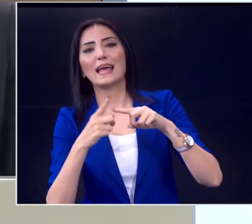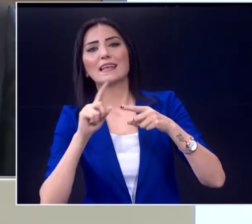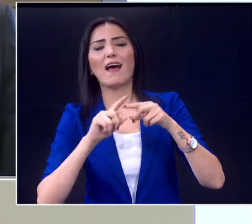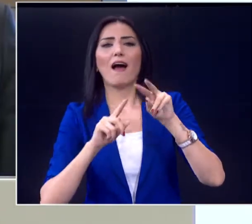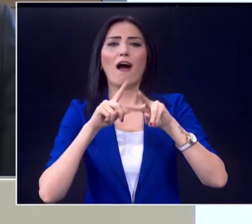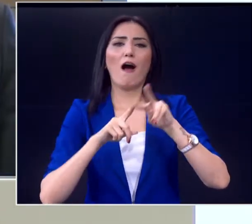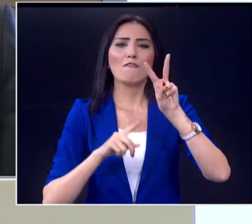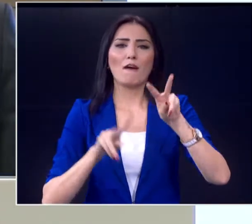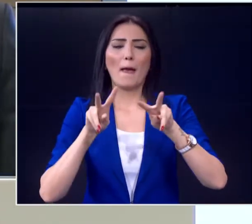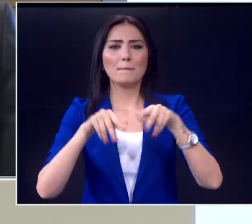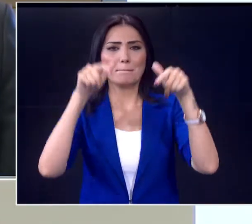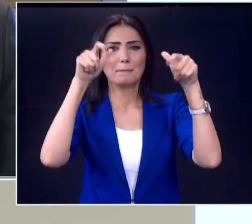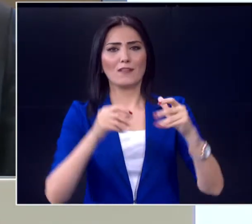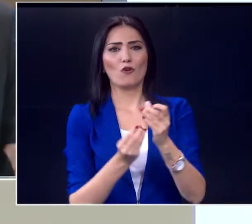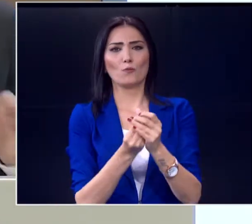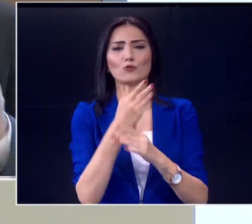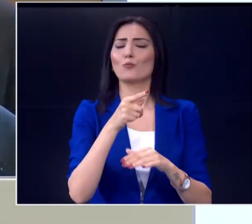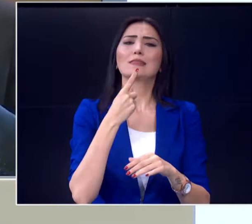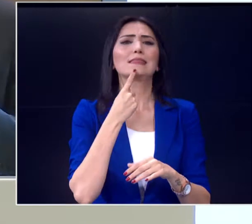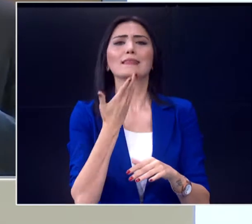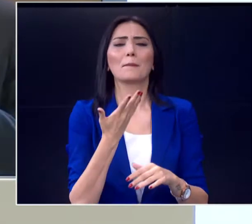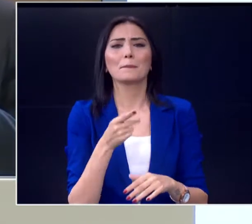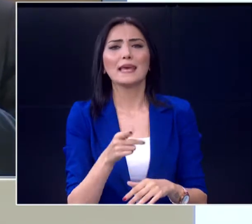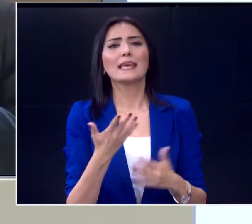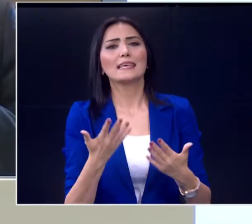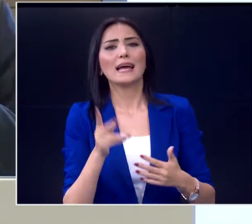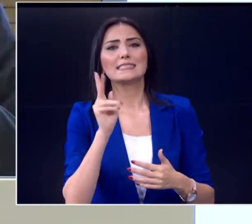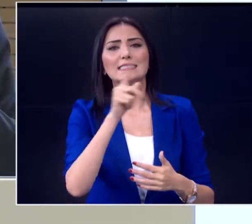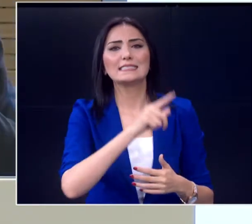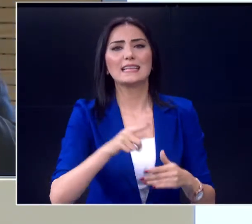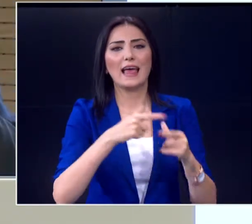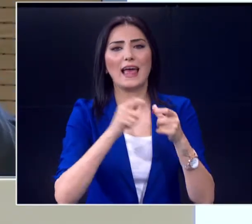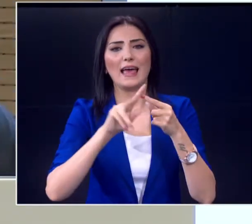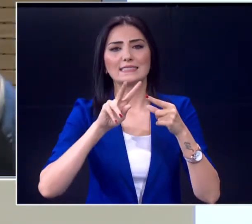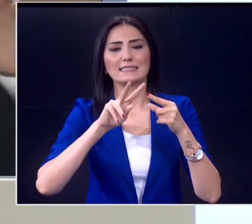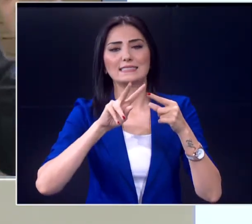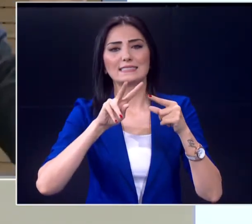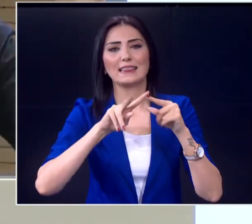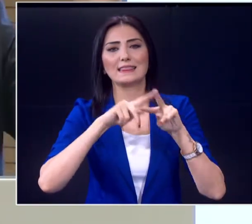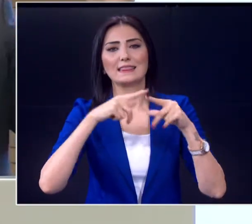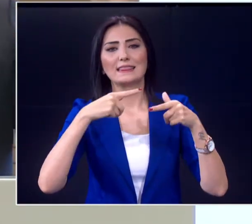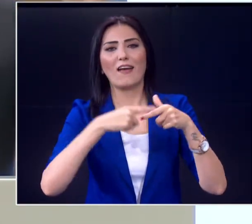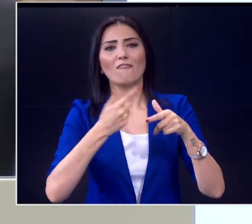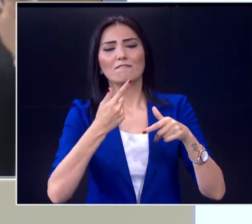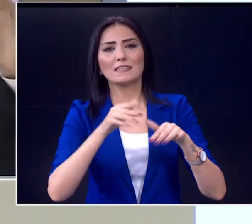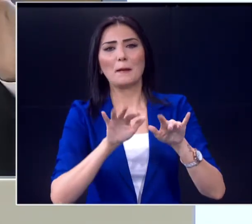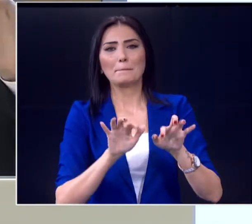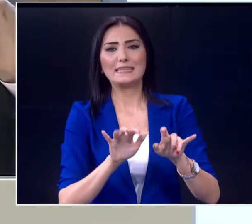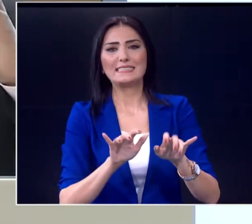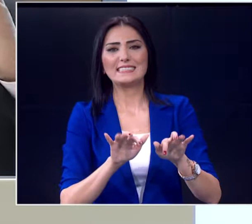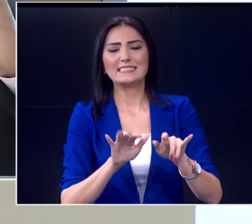AVM platformu kuruyoruz. Bu ne demek? Yani sizin esnafların bilgisayar